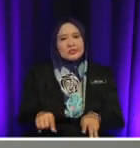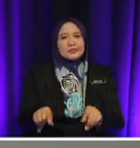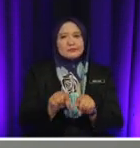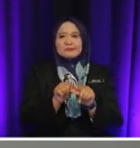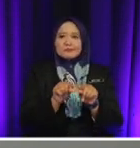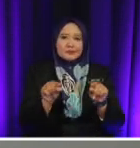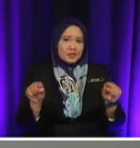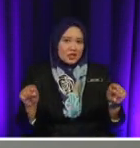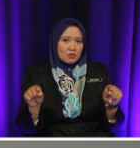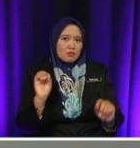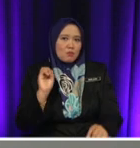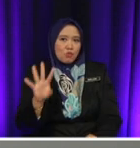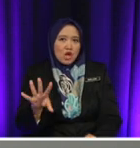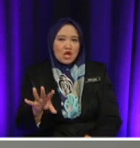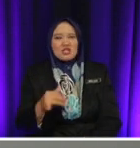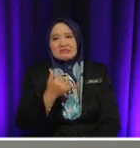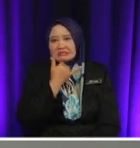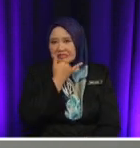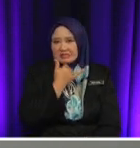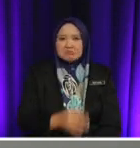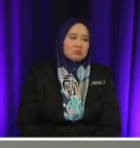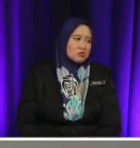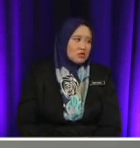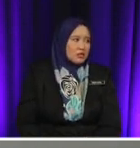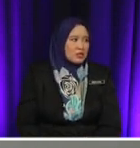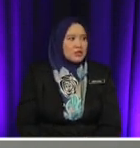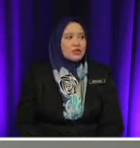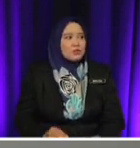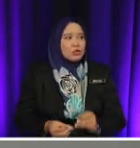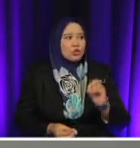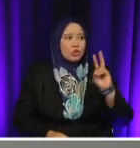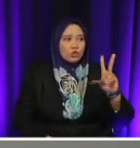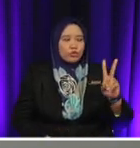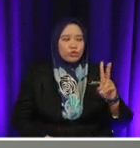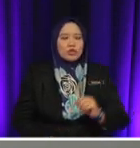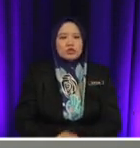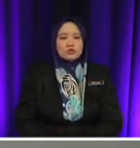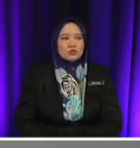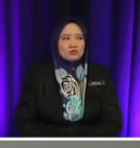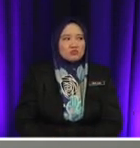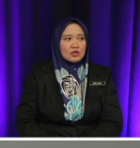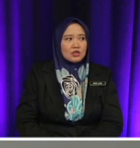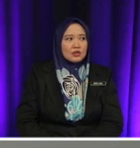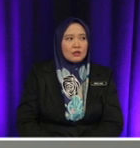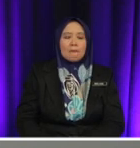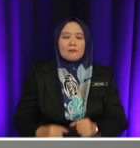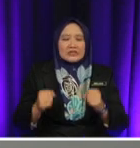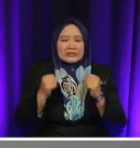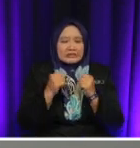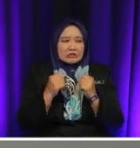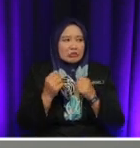pertama Oke Okey so kita teruskan dengan jawapan yang kedua penyejuk bekuan pendehidratan dan